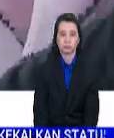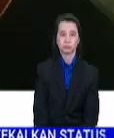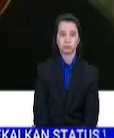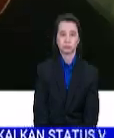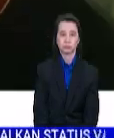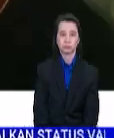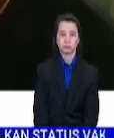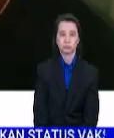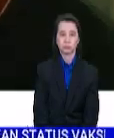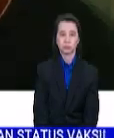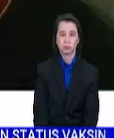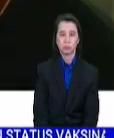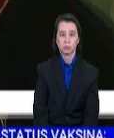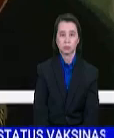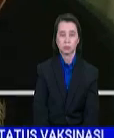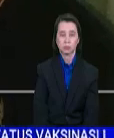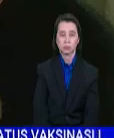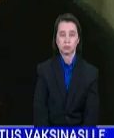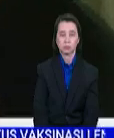Sebenarnya